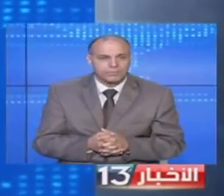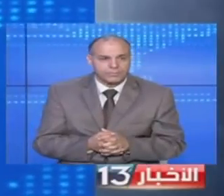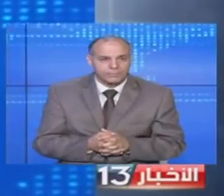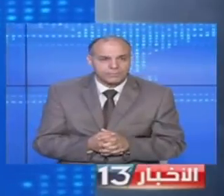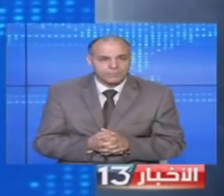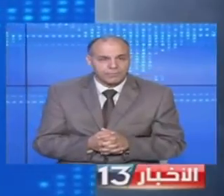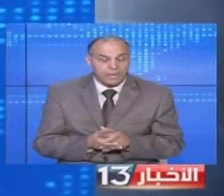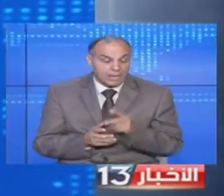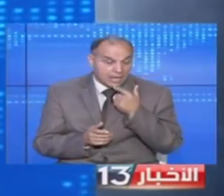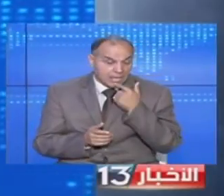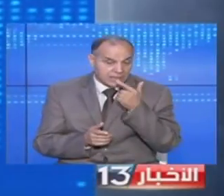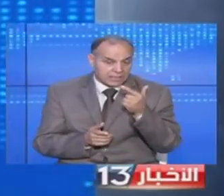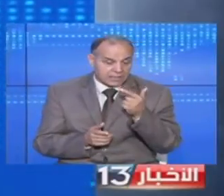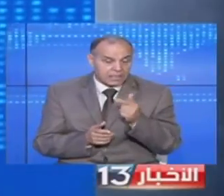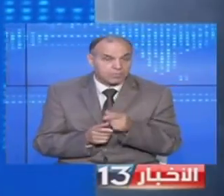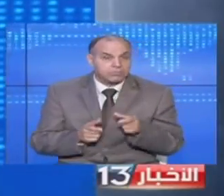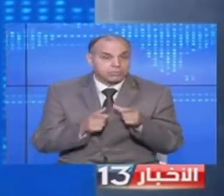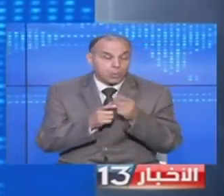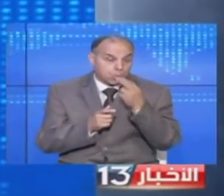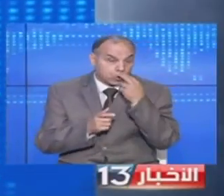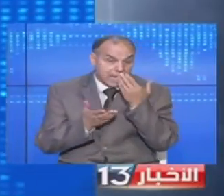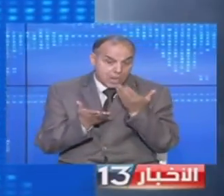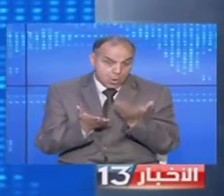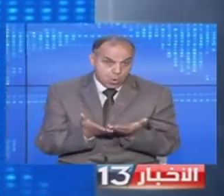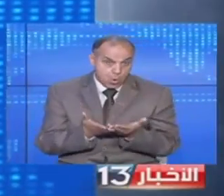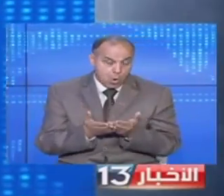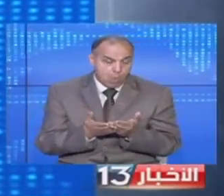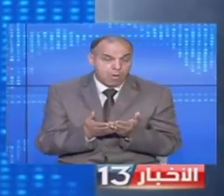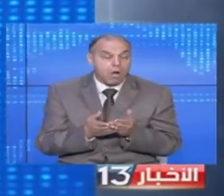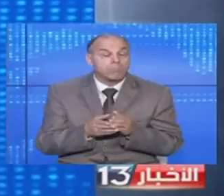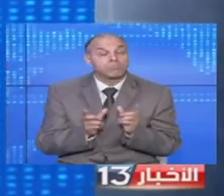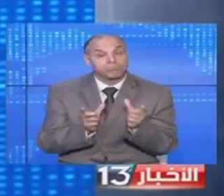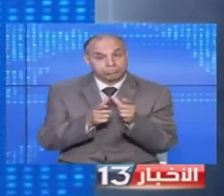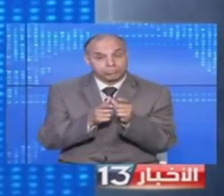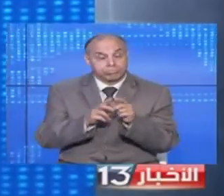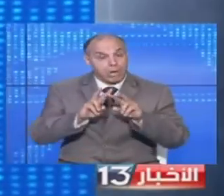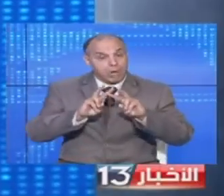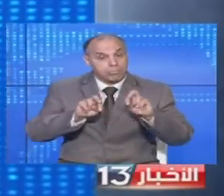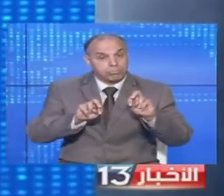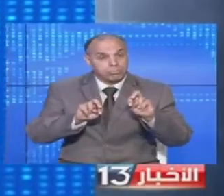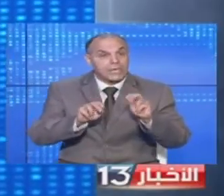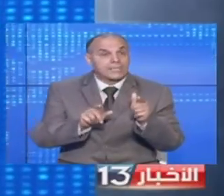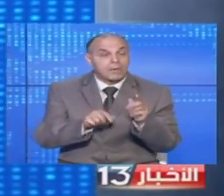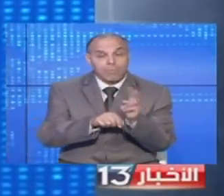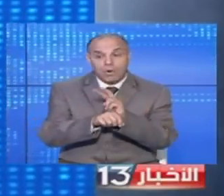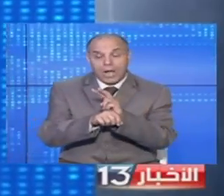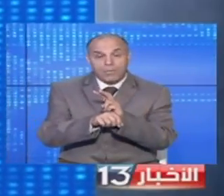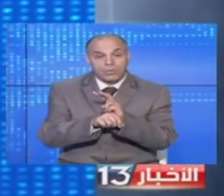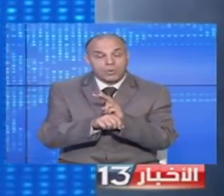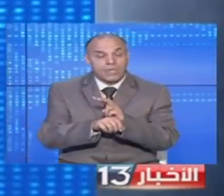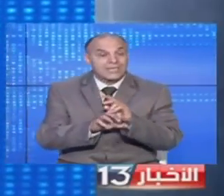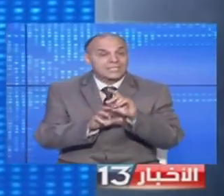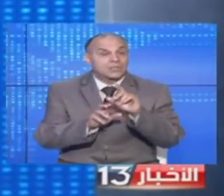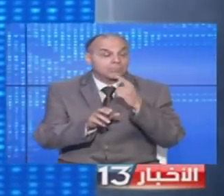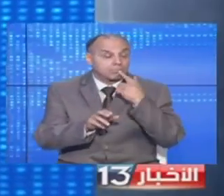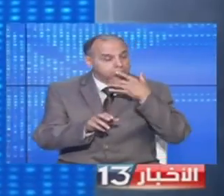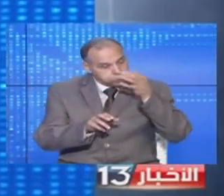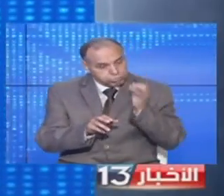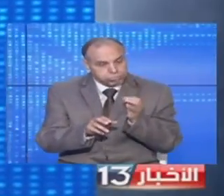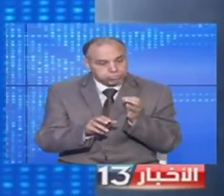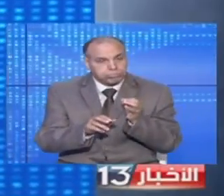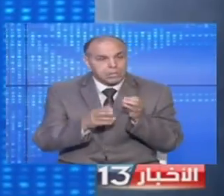شرعت الوحدات الامنيه اليوم في القيام بحملات امنيه لمراقبه مدى التزام